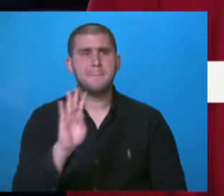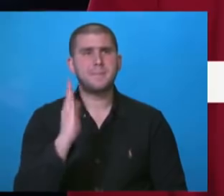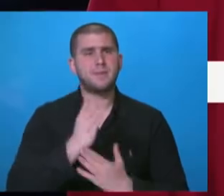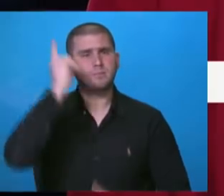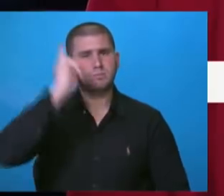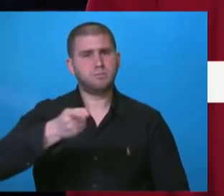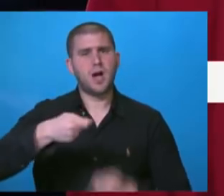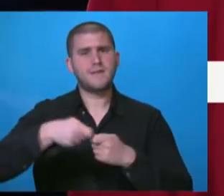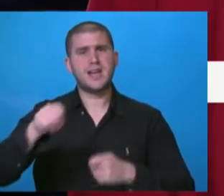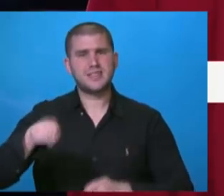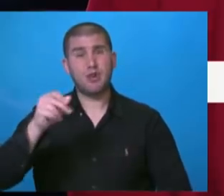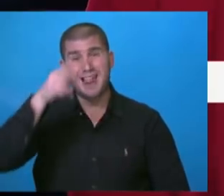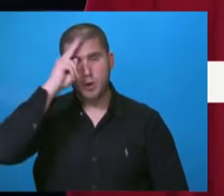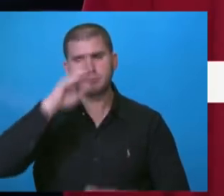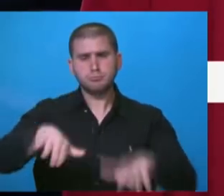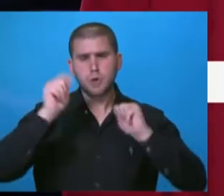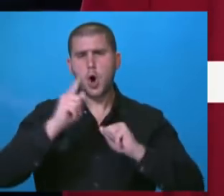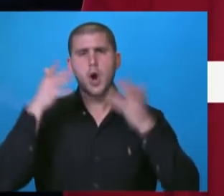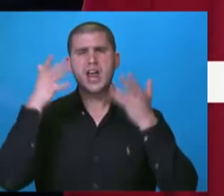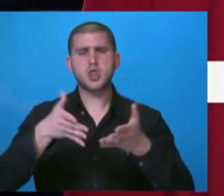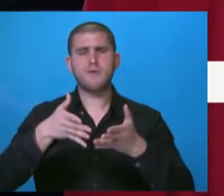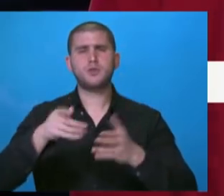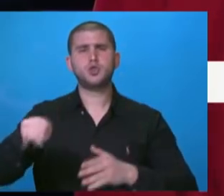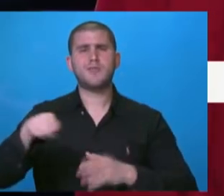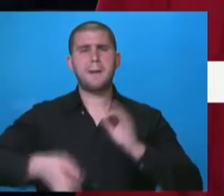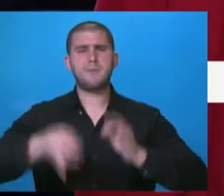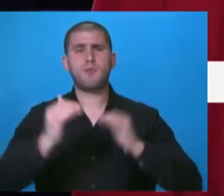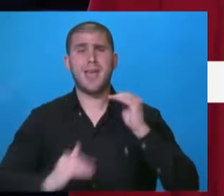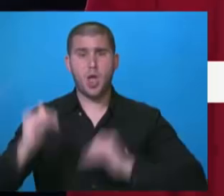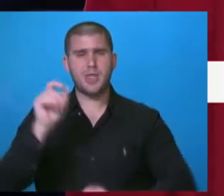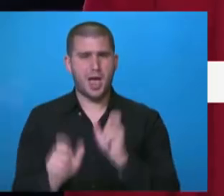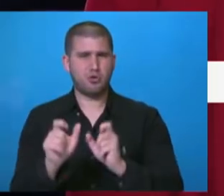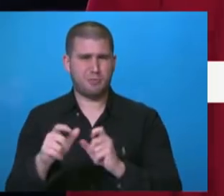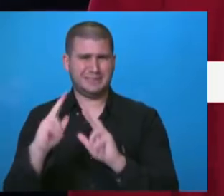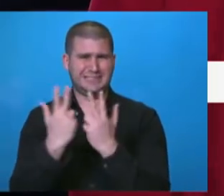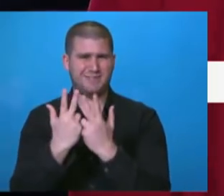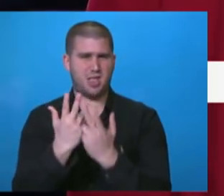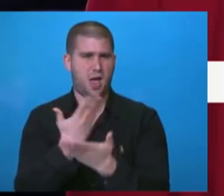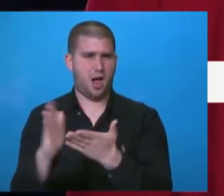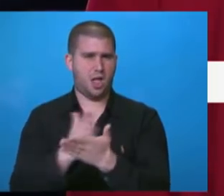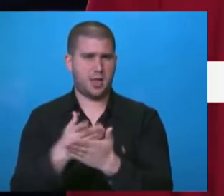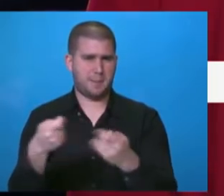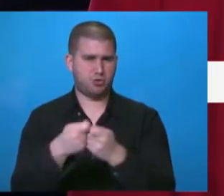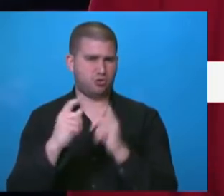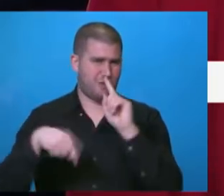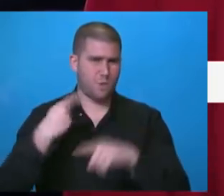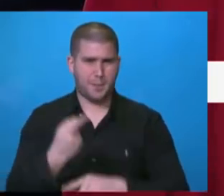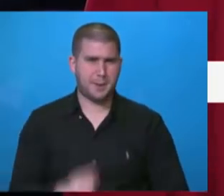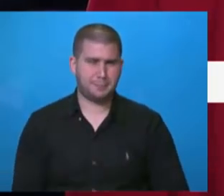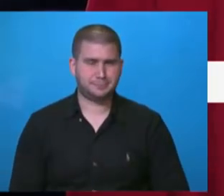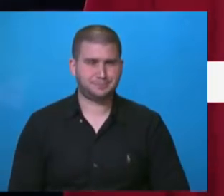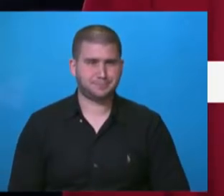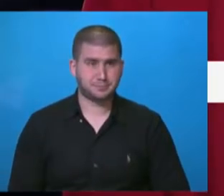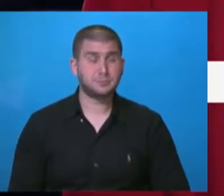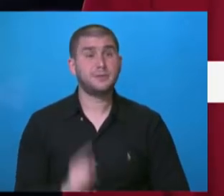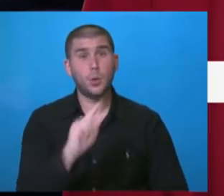חברי הכנסת של הליכוד שלא לתקוף את שופטי בית המשפט העליון, כלומר את האנשים שאמורים להכריע בעניינו בשבוע הבא. אבל